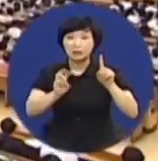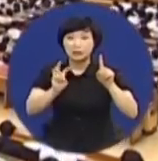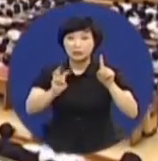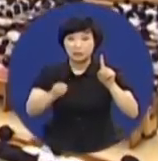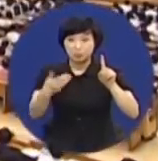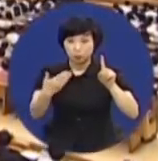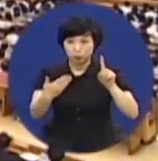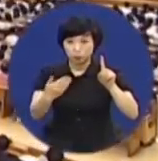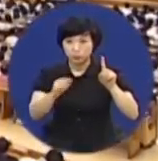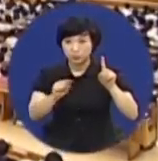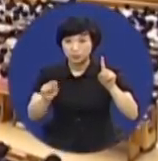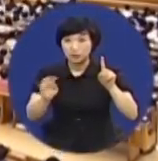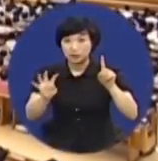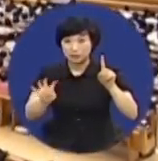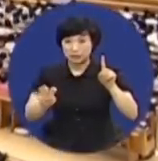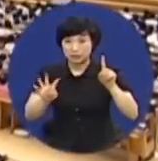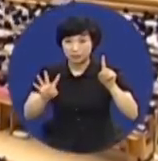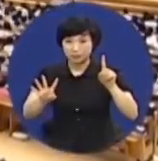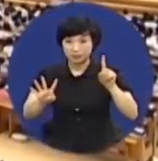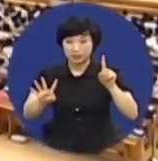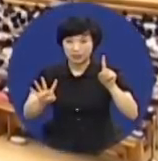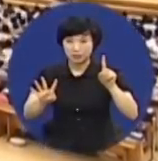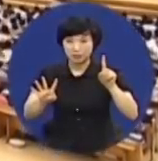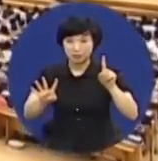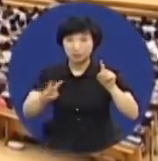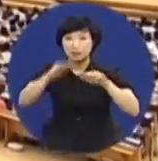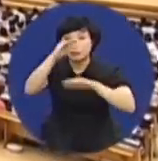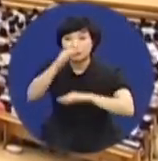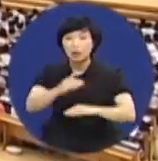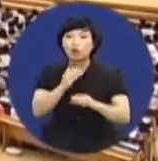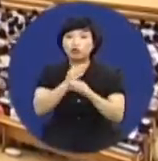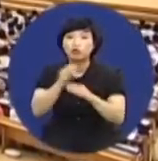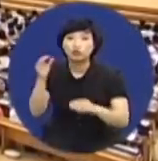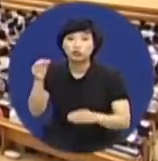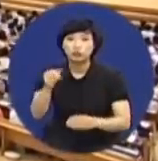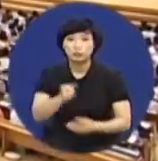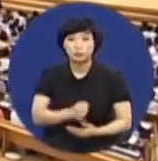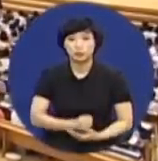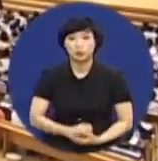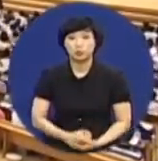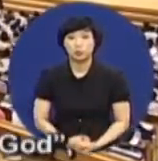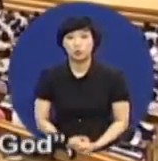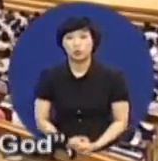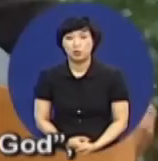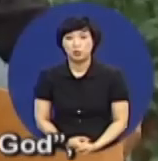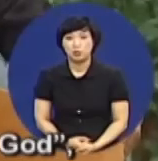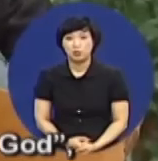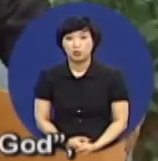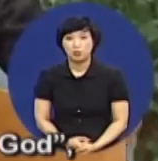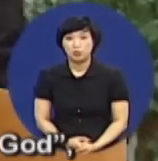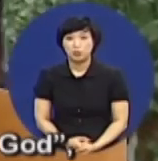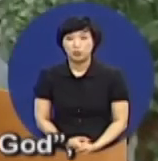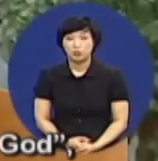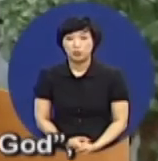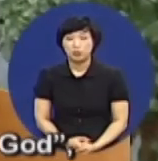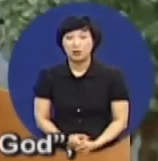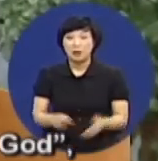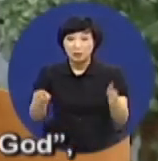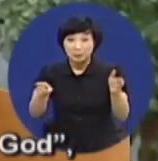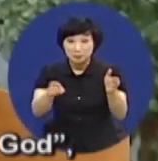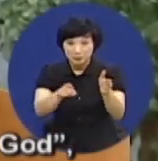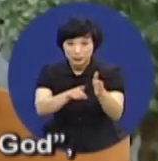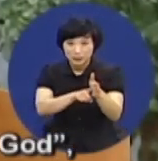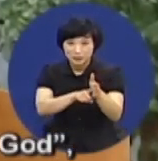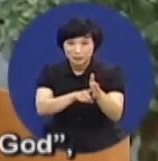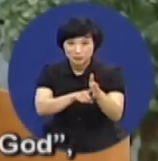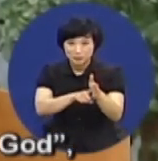ン。ヨハネの福音書11章39節から44節の本文の御言葉を中心に、